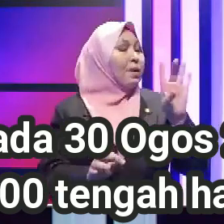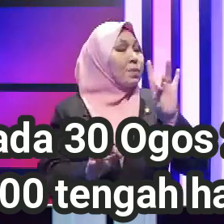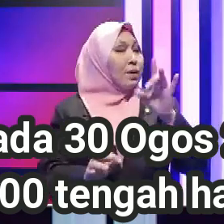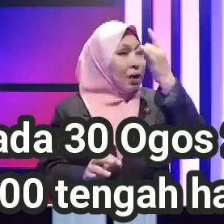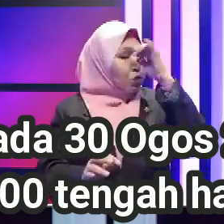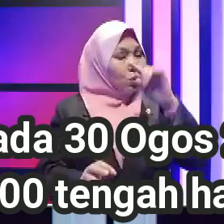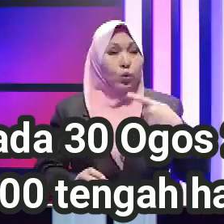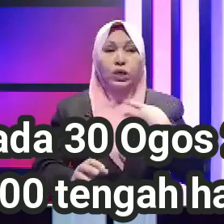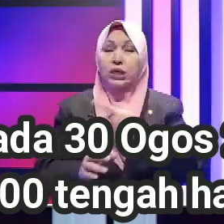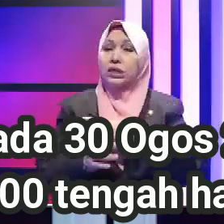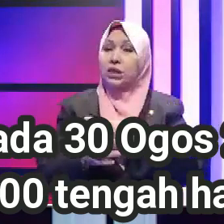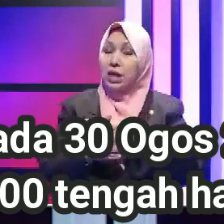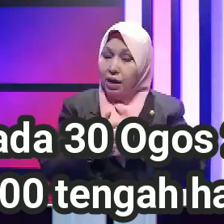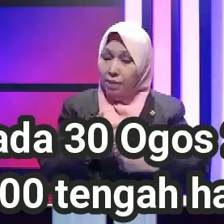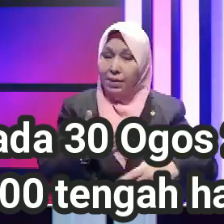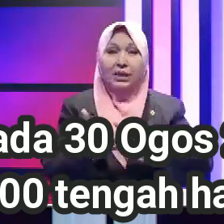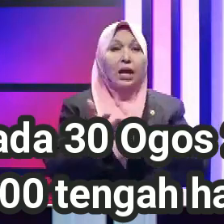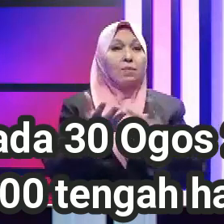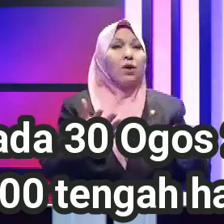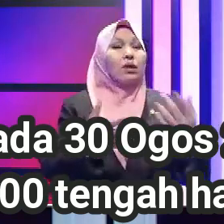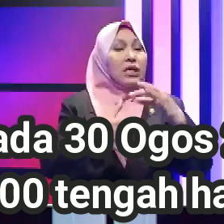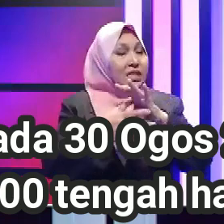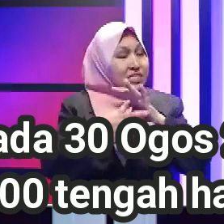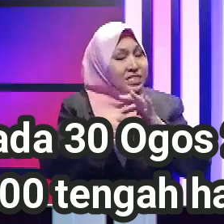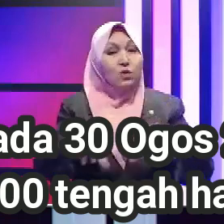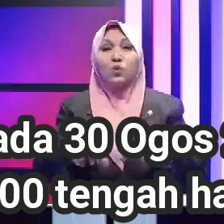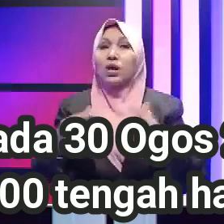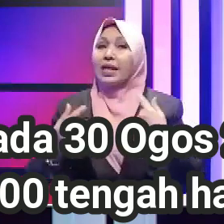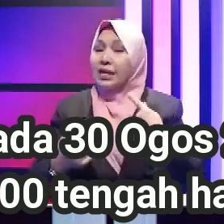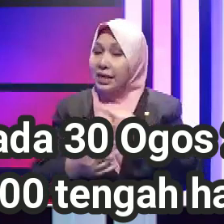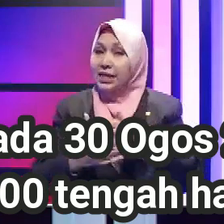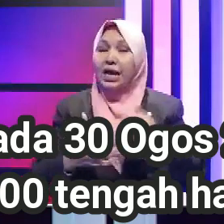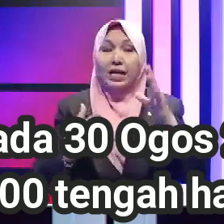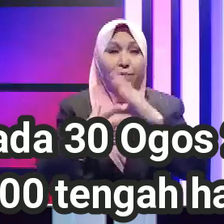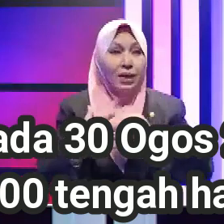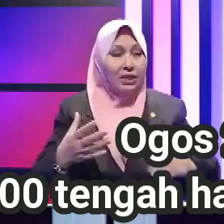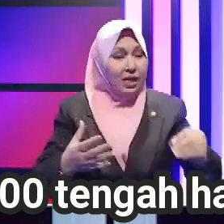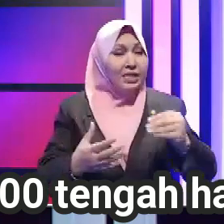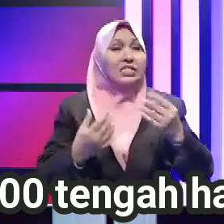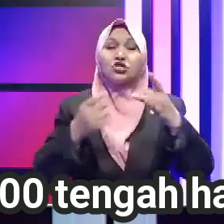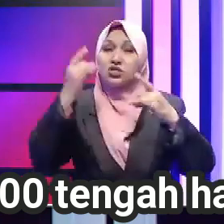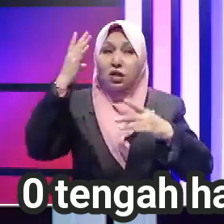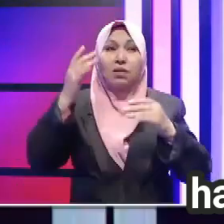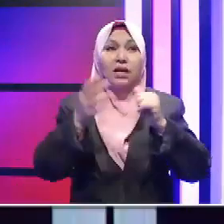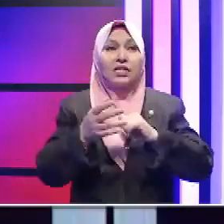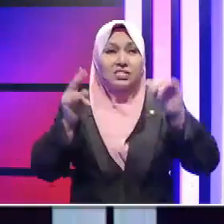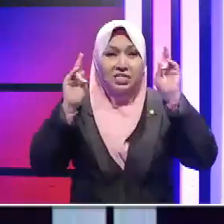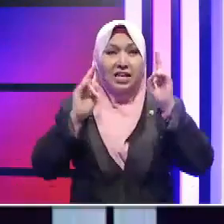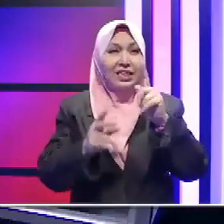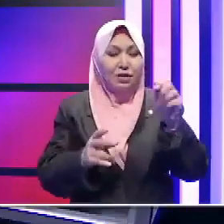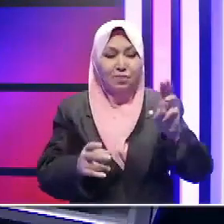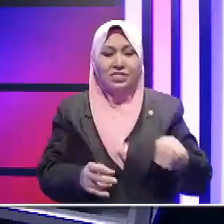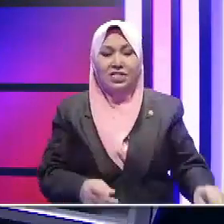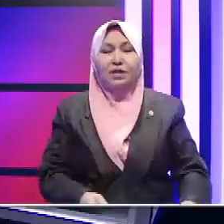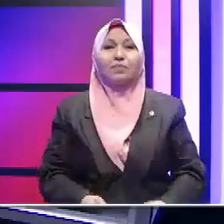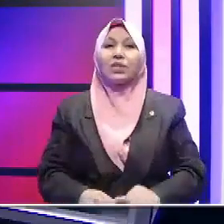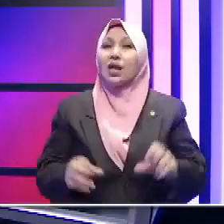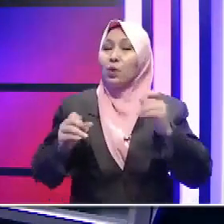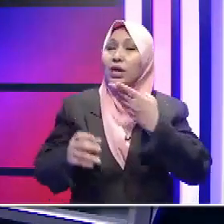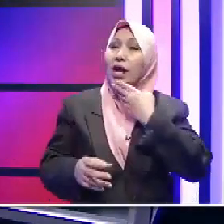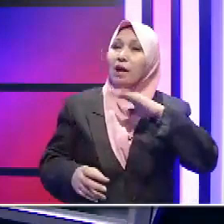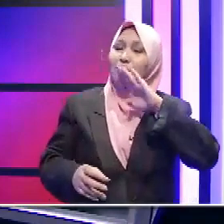untuk kita bertadabbur tentang isi kandung yang kita akan lalui selepas daripada Ical masih dengan style Tirmidzi kita